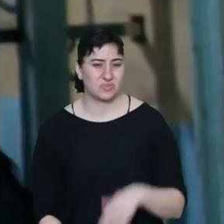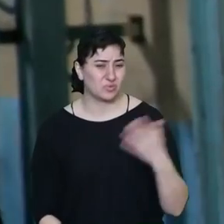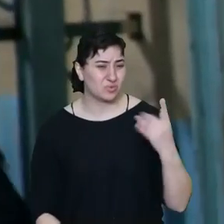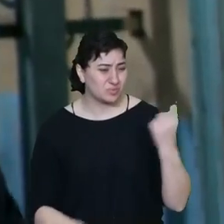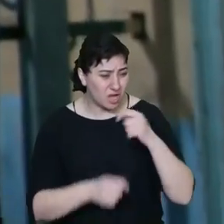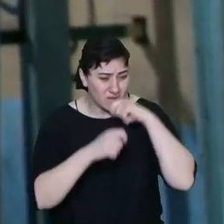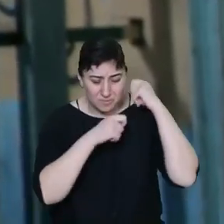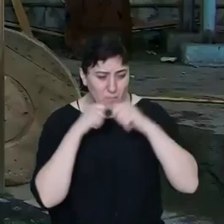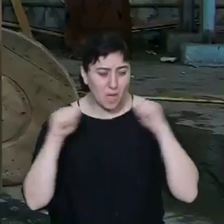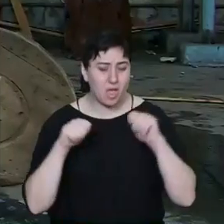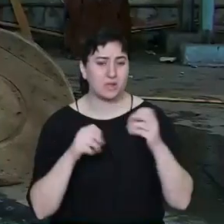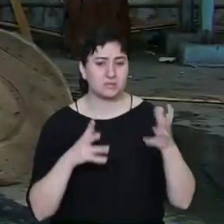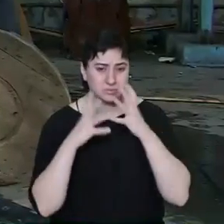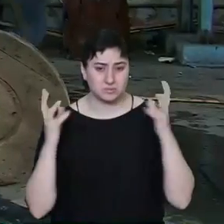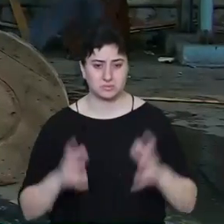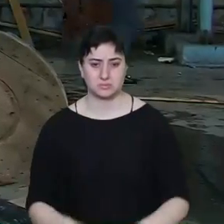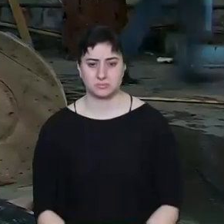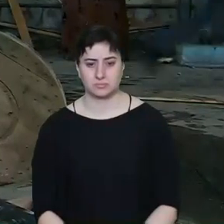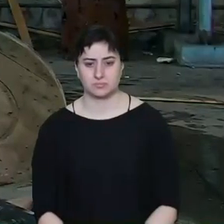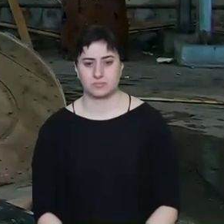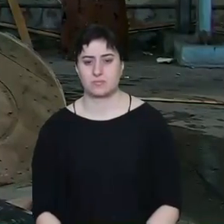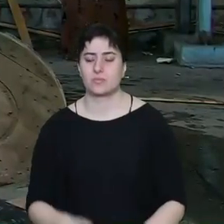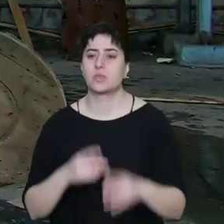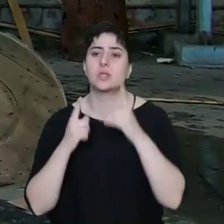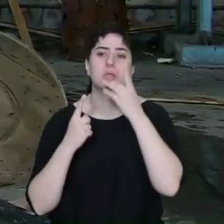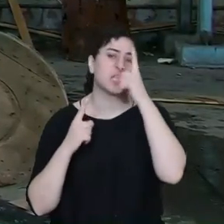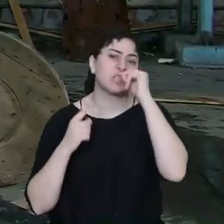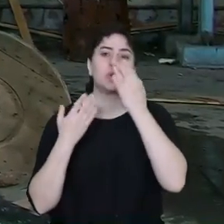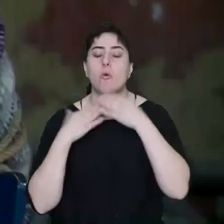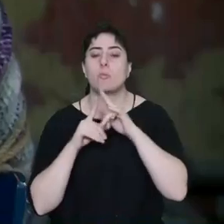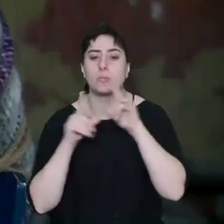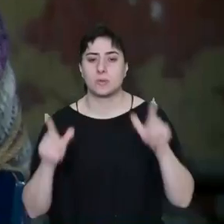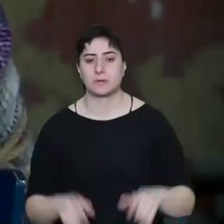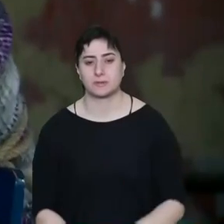şuradan bir şey bul. Bağla şunun ağzını. Terk edilmiş bir fabrika deposu. Kimse yok!